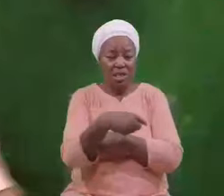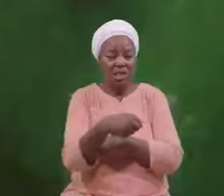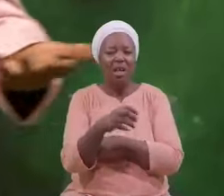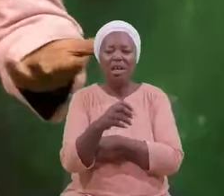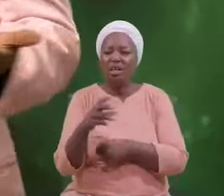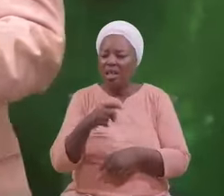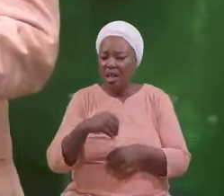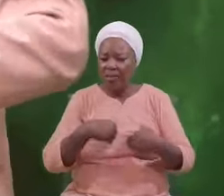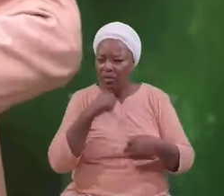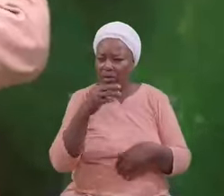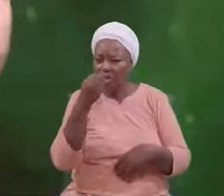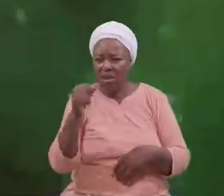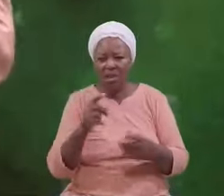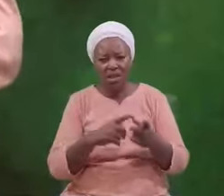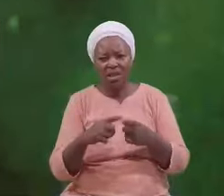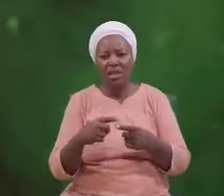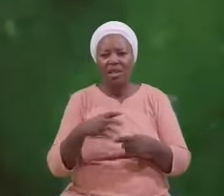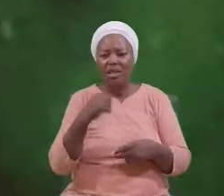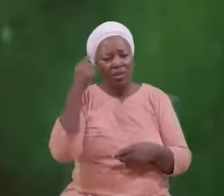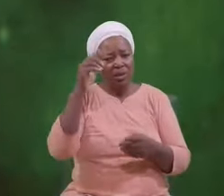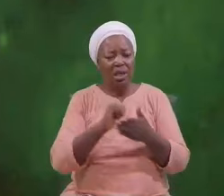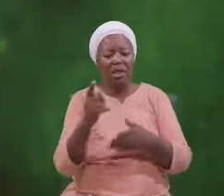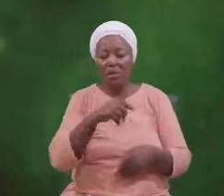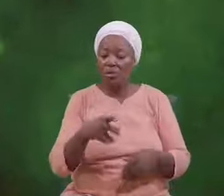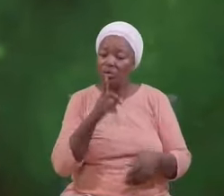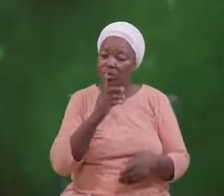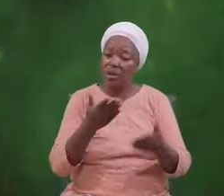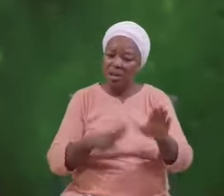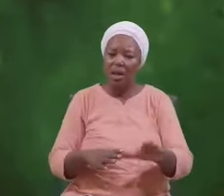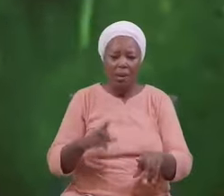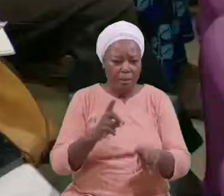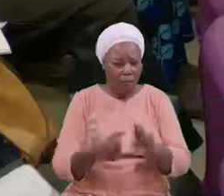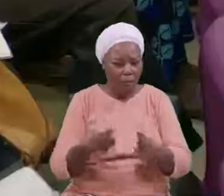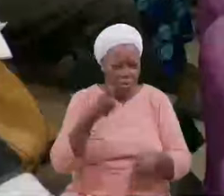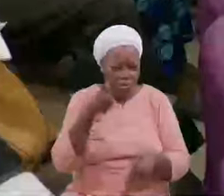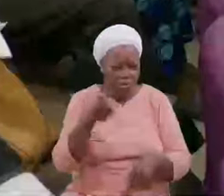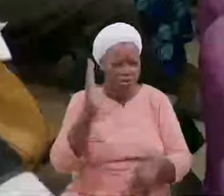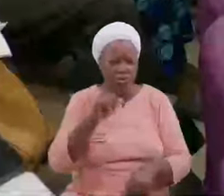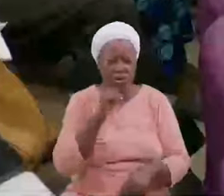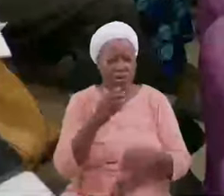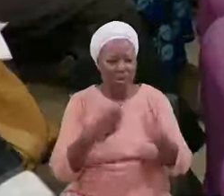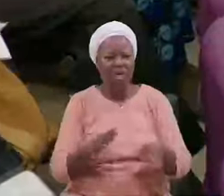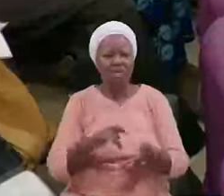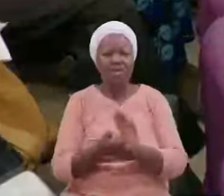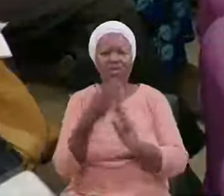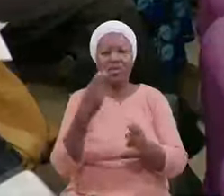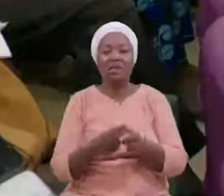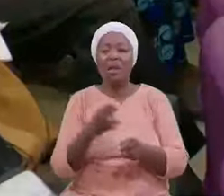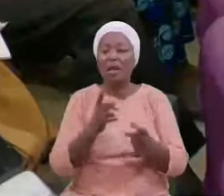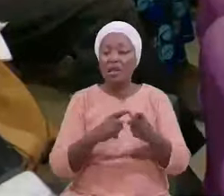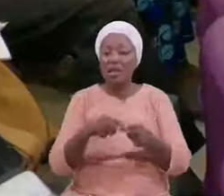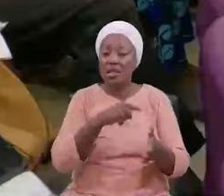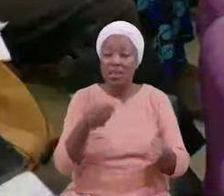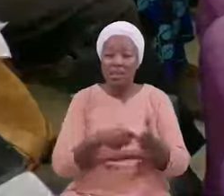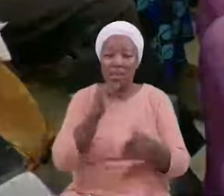c'était une situation très terrible et ils croyaient mourir. Mais vous n'allez pas mourir. Ce n'est pas la saison de